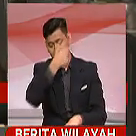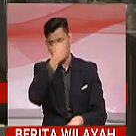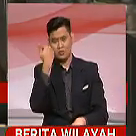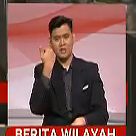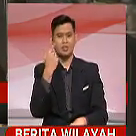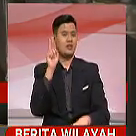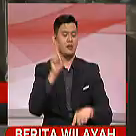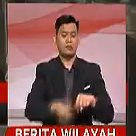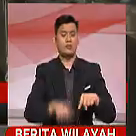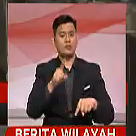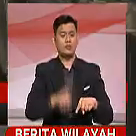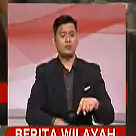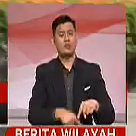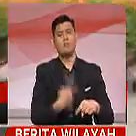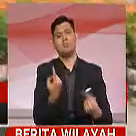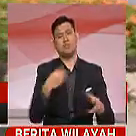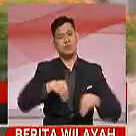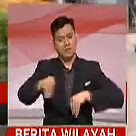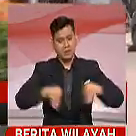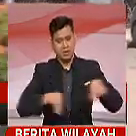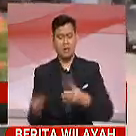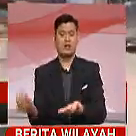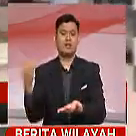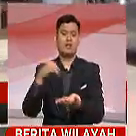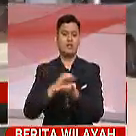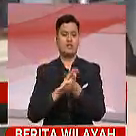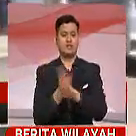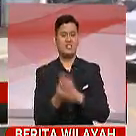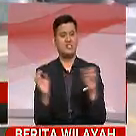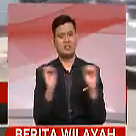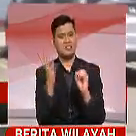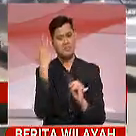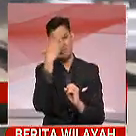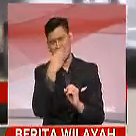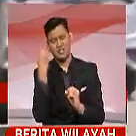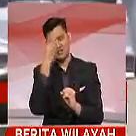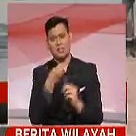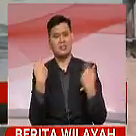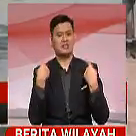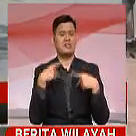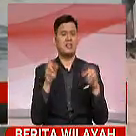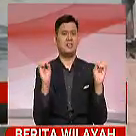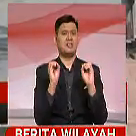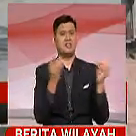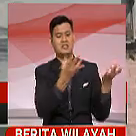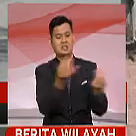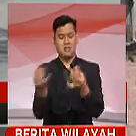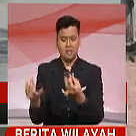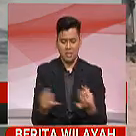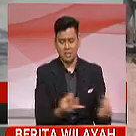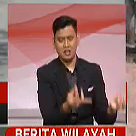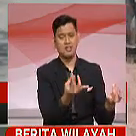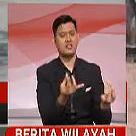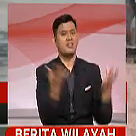boleh ke sana ke sini. Yeah. So decoration pun sekarang memang kuranglah. Kedua, kurang juga pelanggan kan